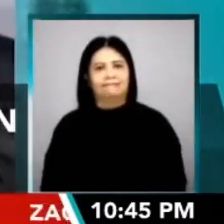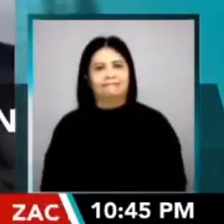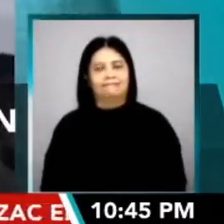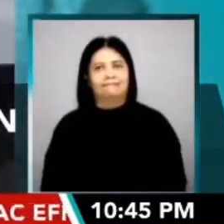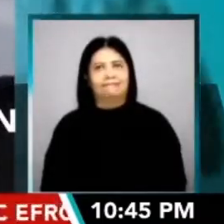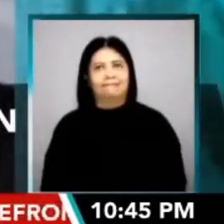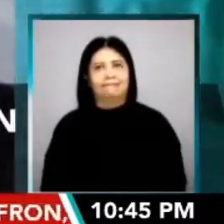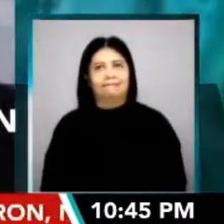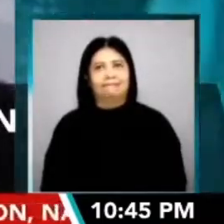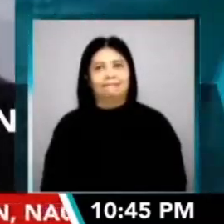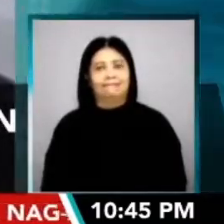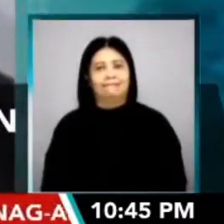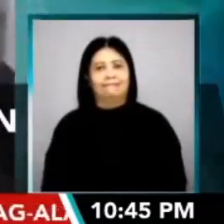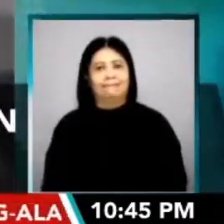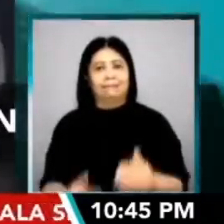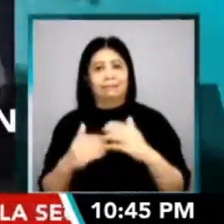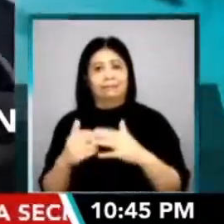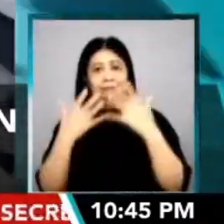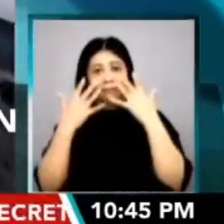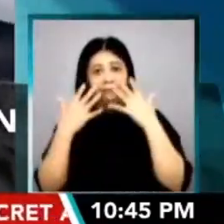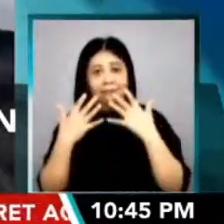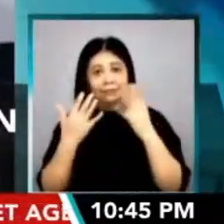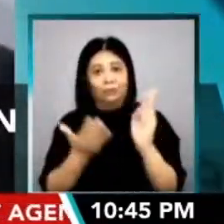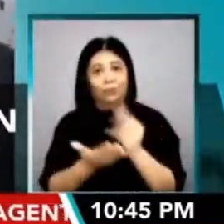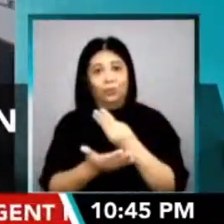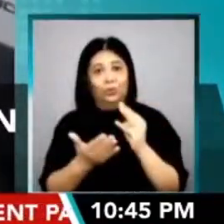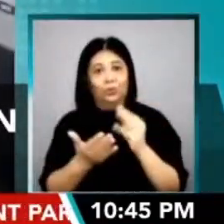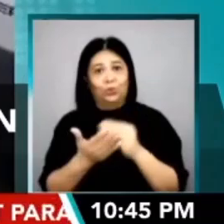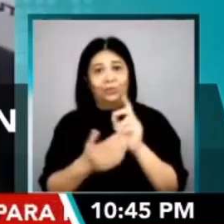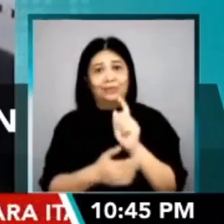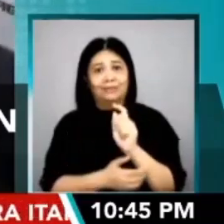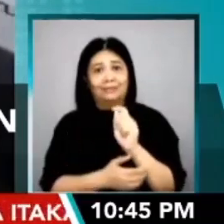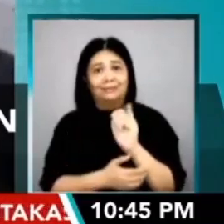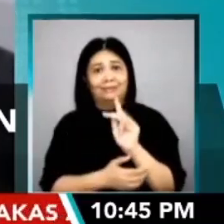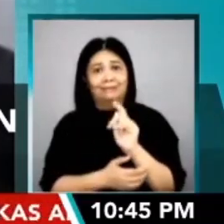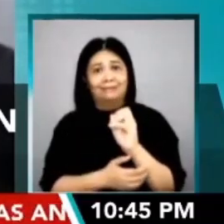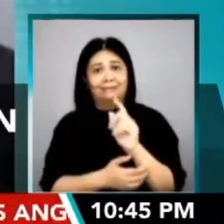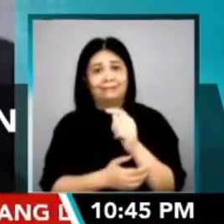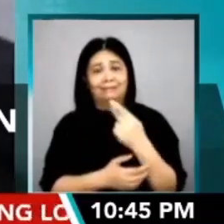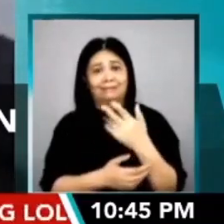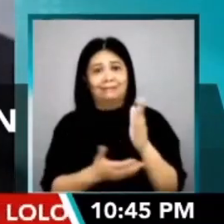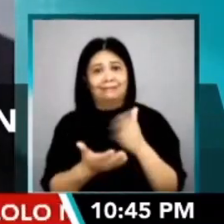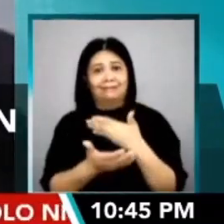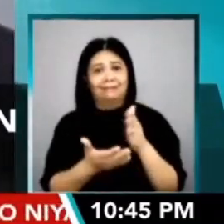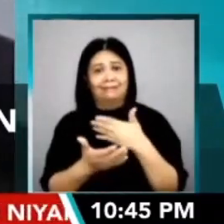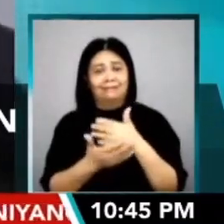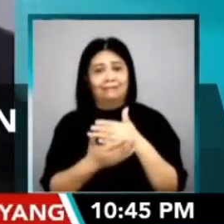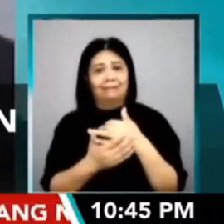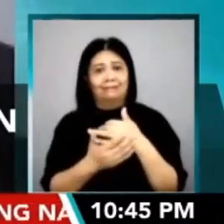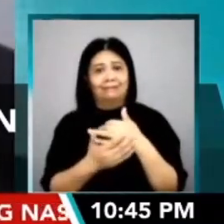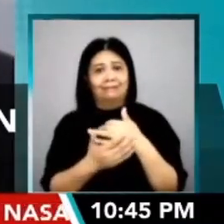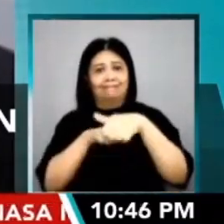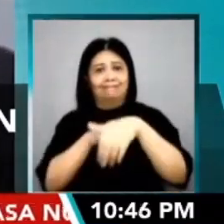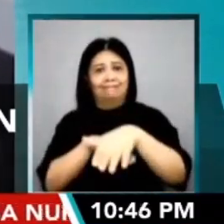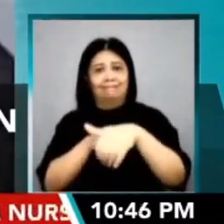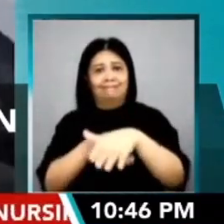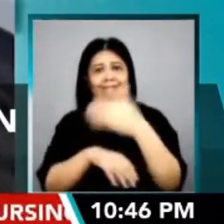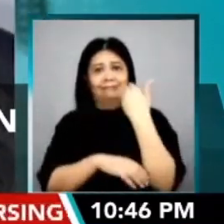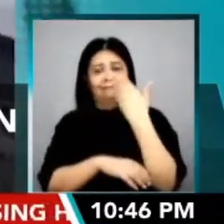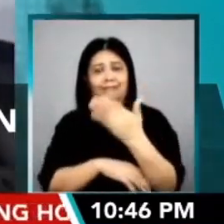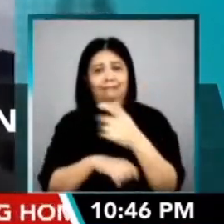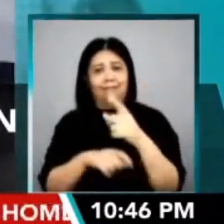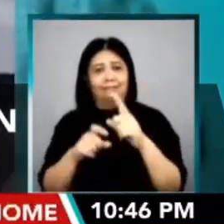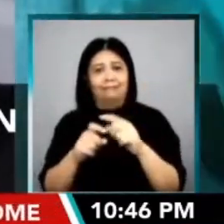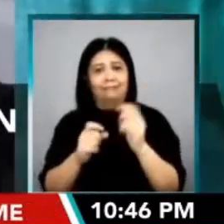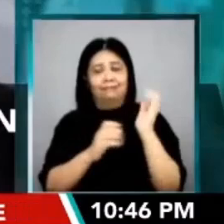Imbes na malungkot na musika, pang TikTok ang tugtog na ginamit sa funeral march na yan. Ang mga nagbubuhat ng